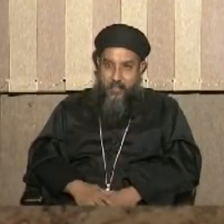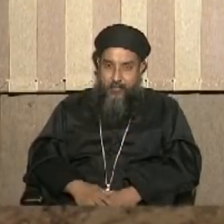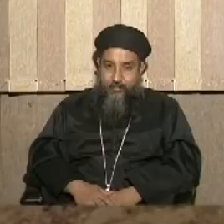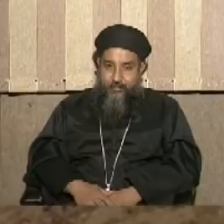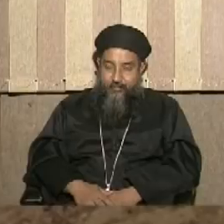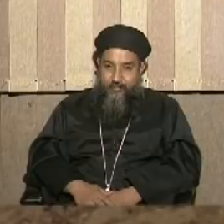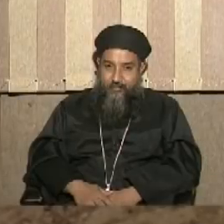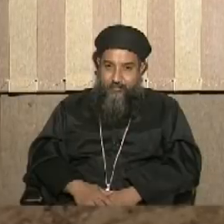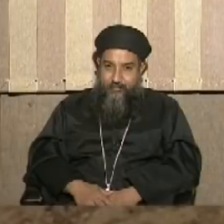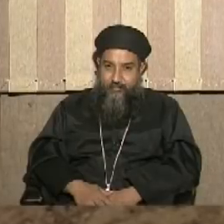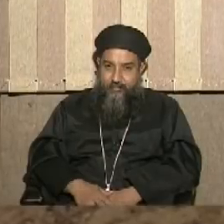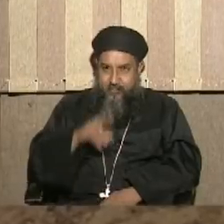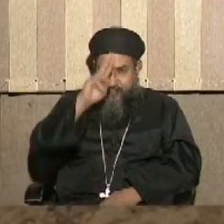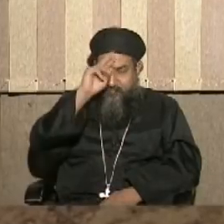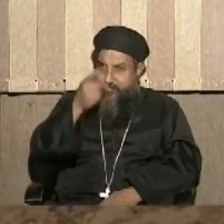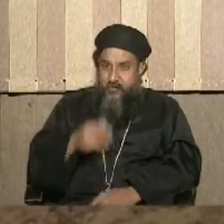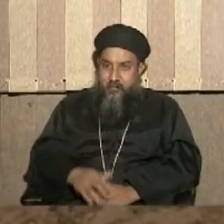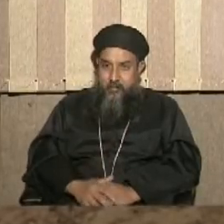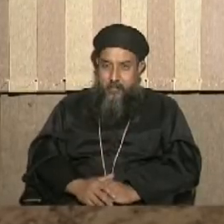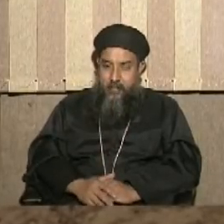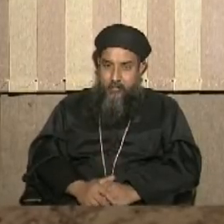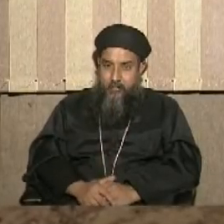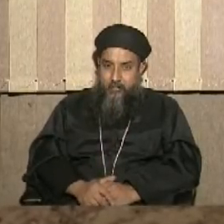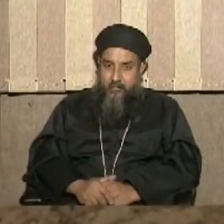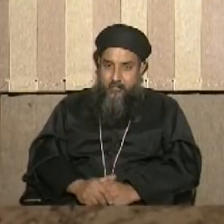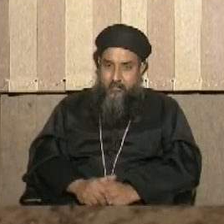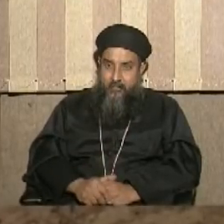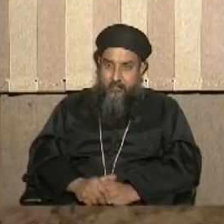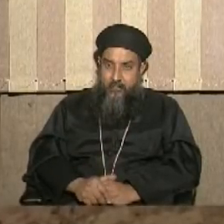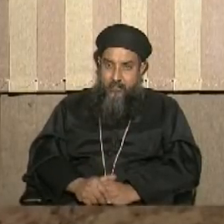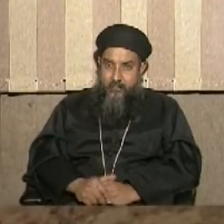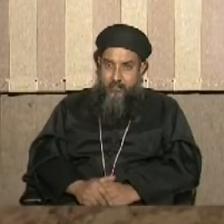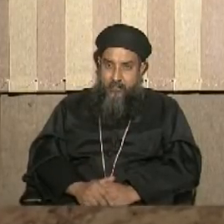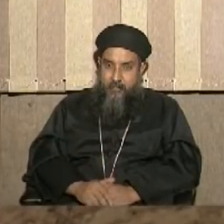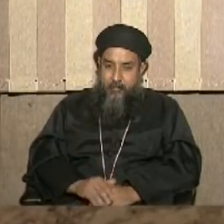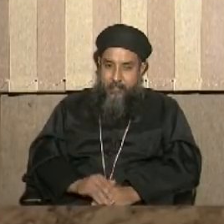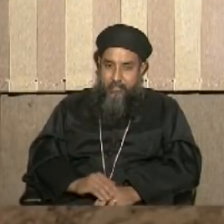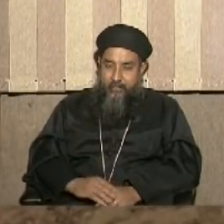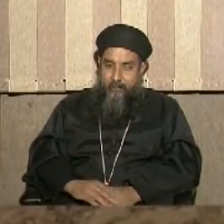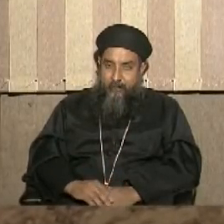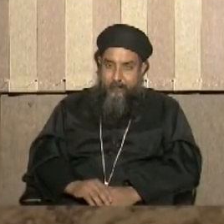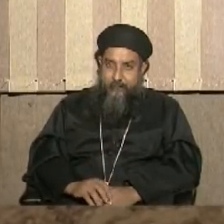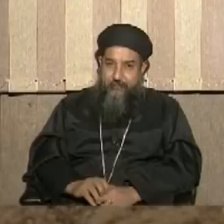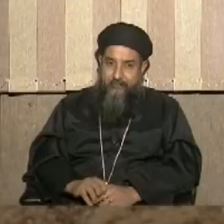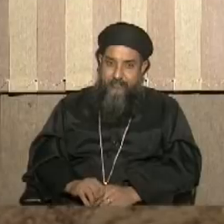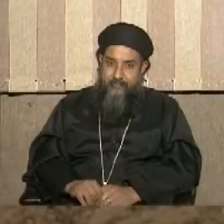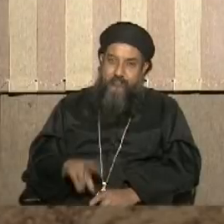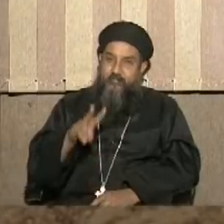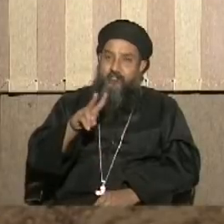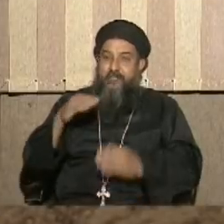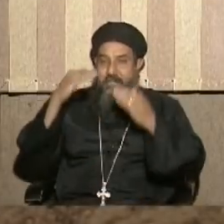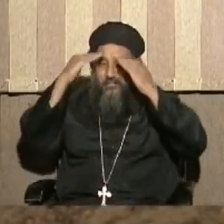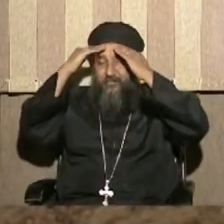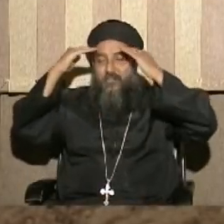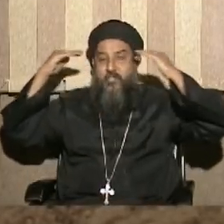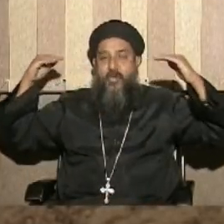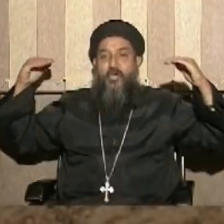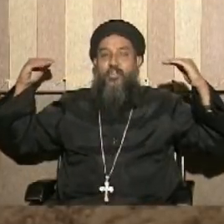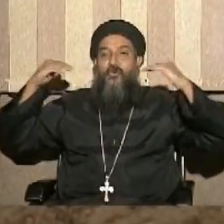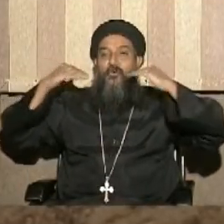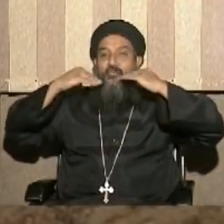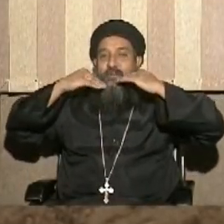وقرار. مين؟ مين اللي بر؟ احنا اتنين رهبان من الدير اللي على البحر، ممكن نريح عندك شوية؟